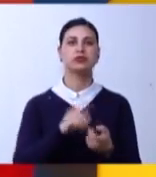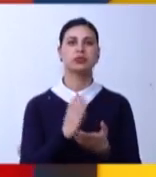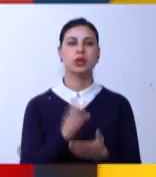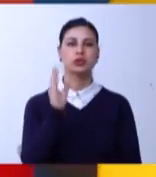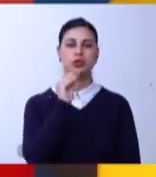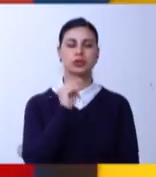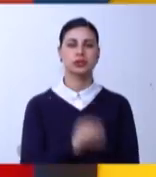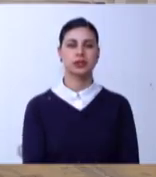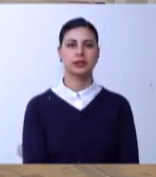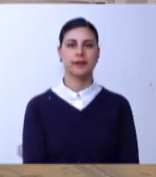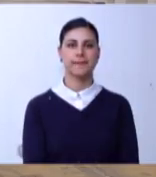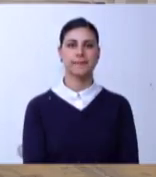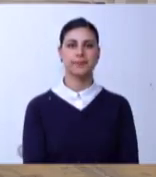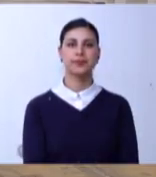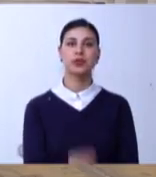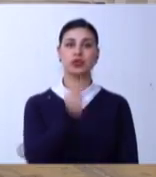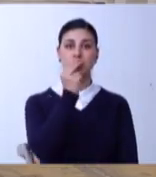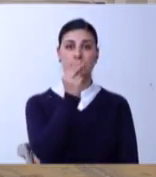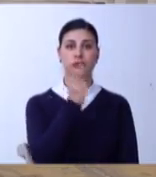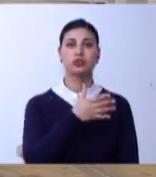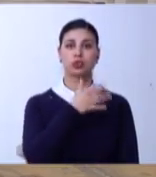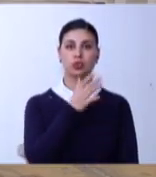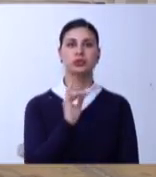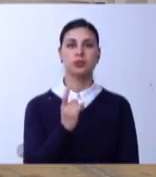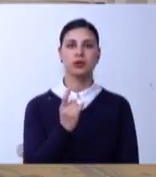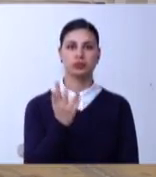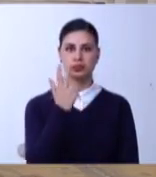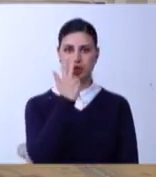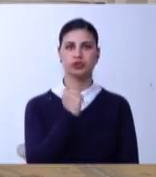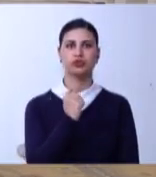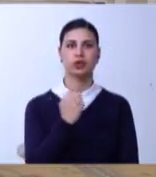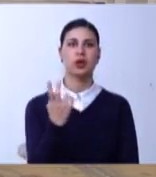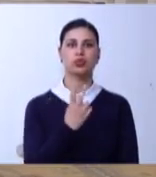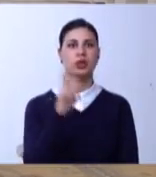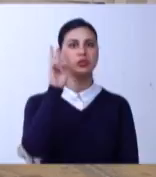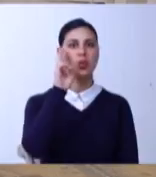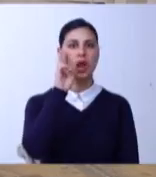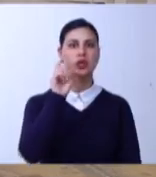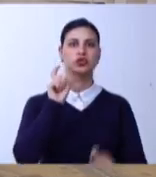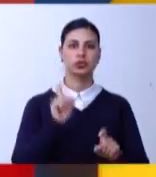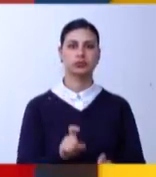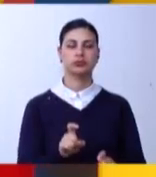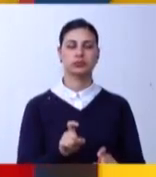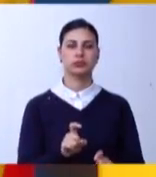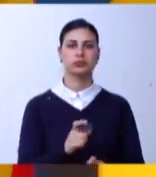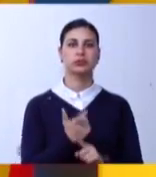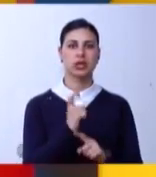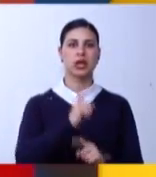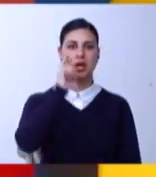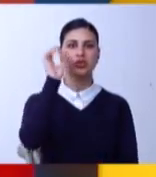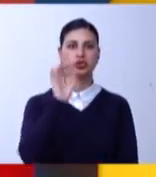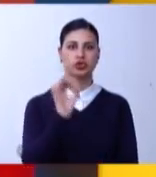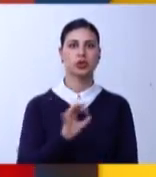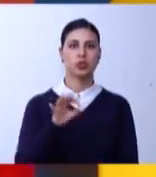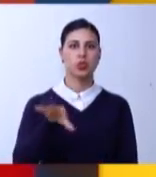როდესაც ჭამის დროს ბავშვი ეჩვევა, რომ უნდა წავიდეს ტუალეტში. ძალიან ხშირად არის ხოლმე